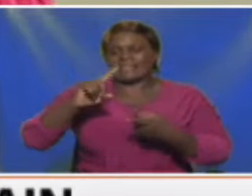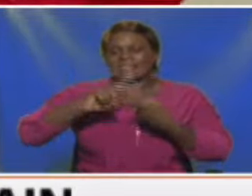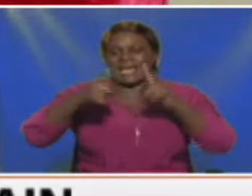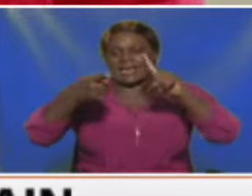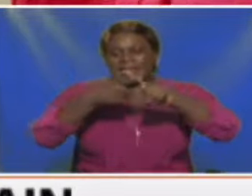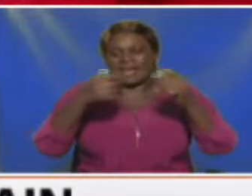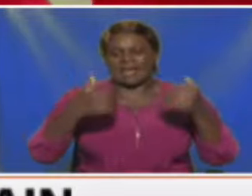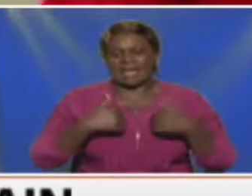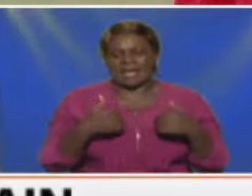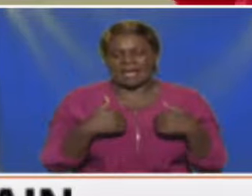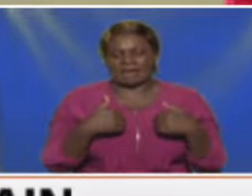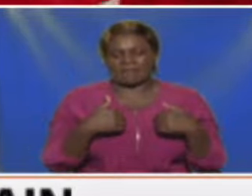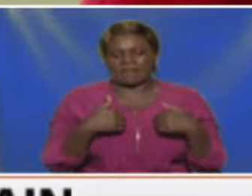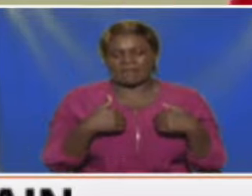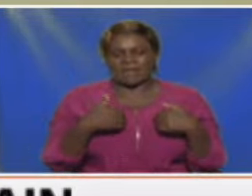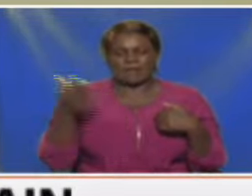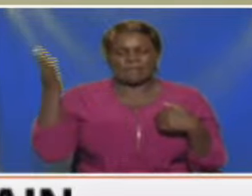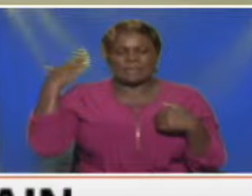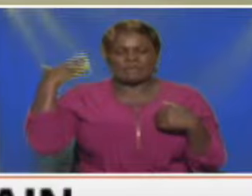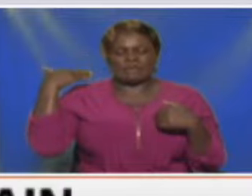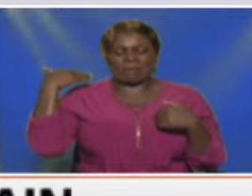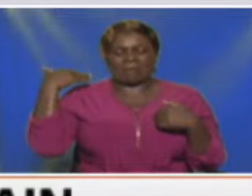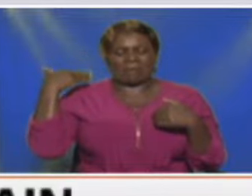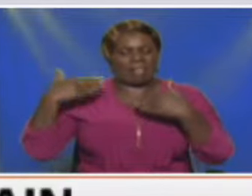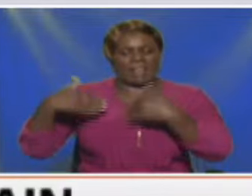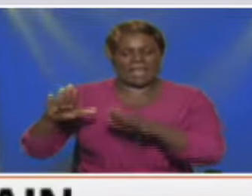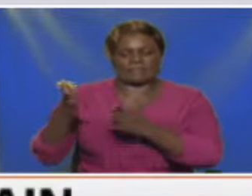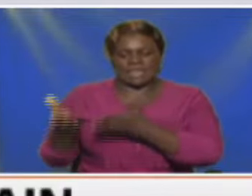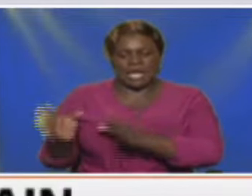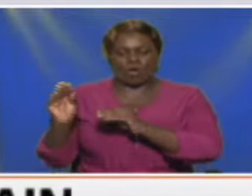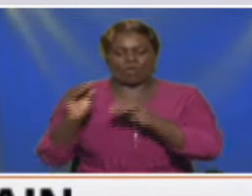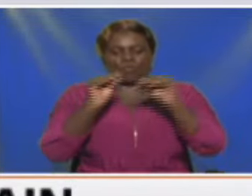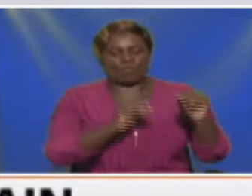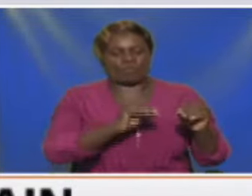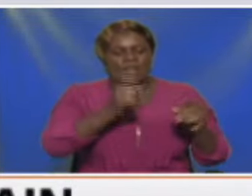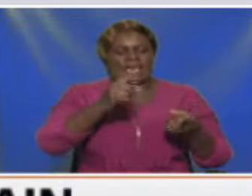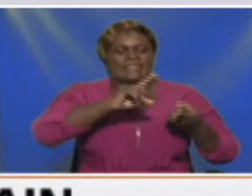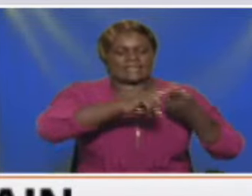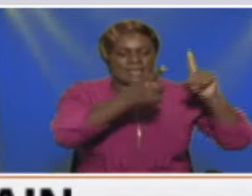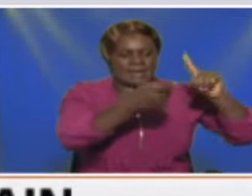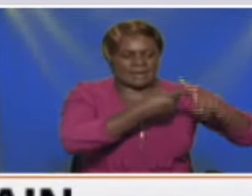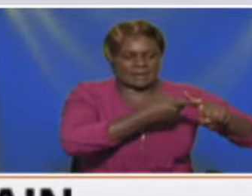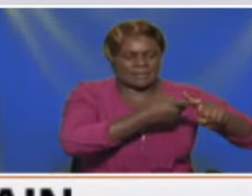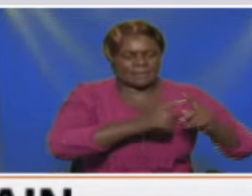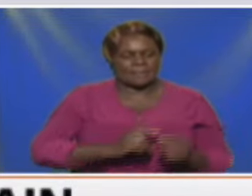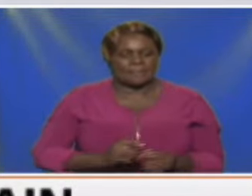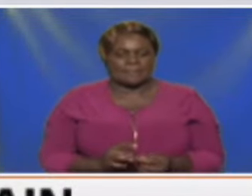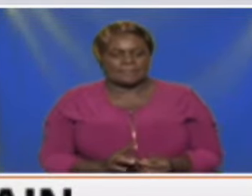na tumetoka pale mwanzoni tulikuwa tuko kwa kiwango kingine.